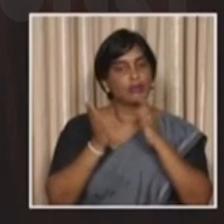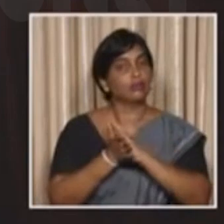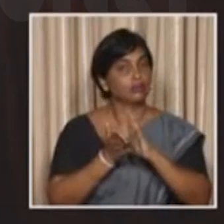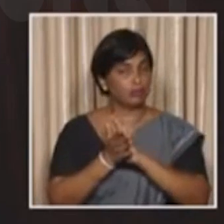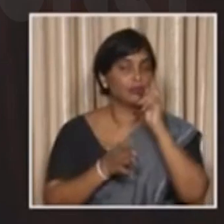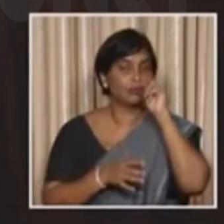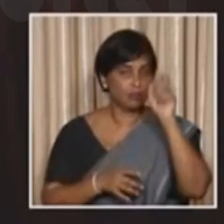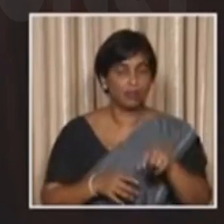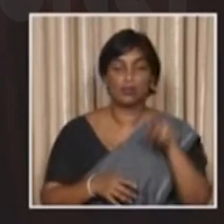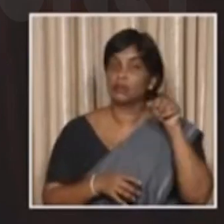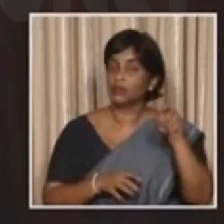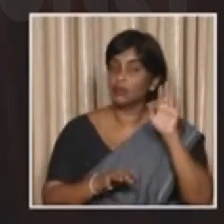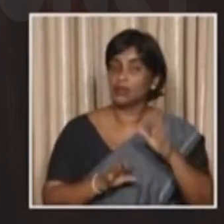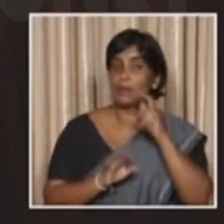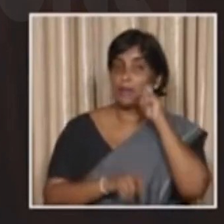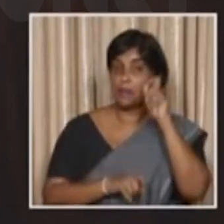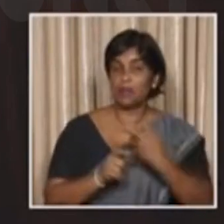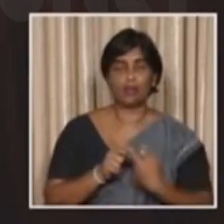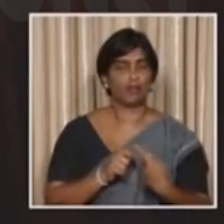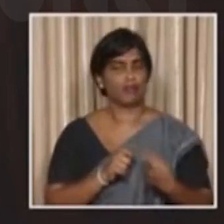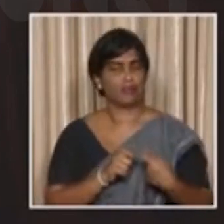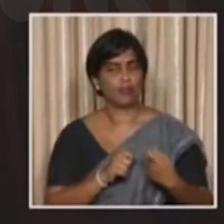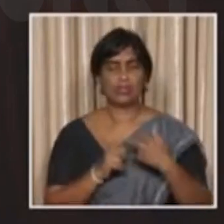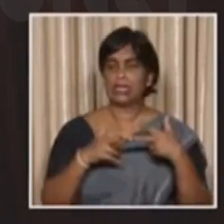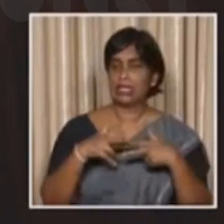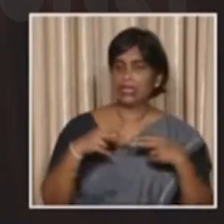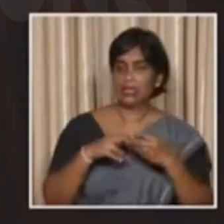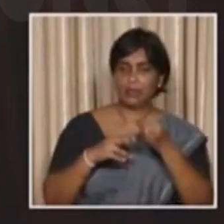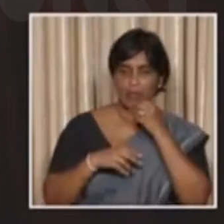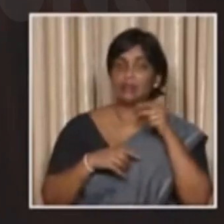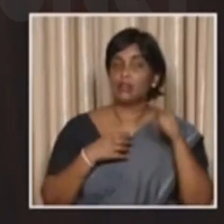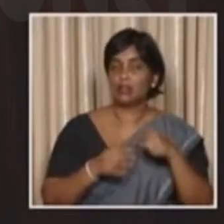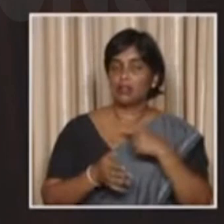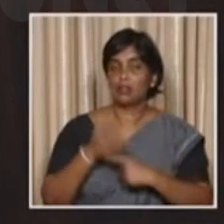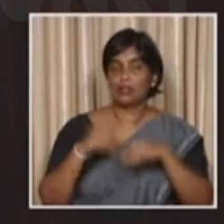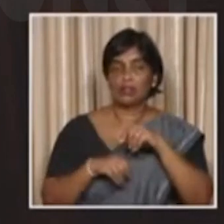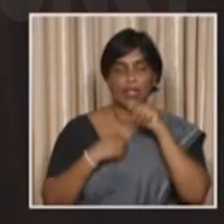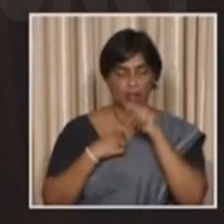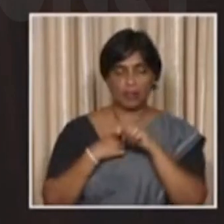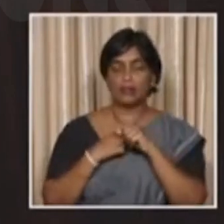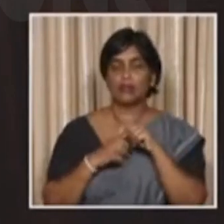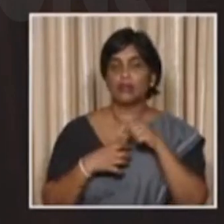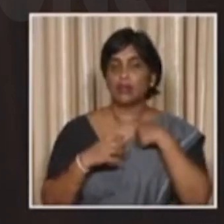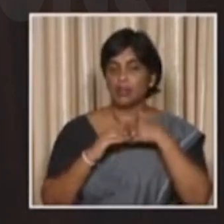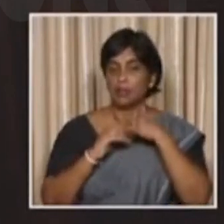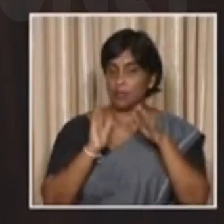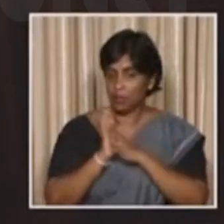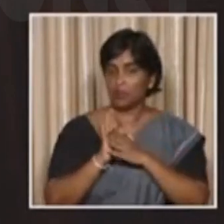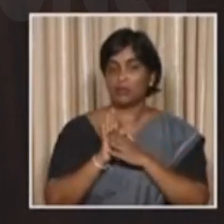කළ කෙනෙක් ඒ වුණත් එදා මිනිස්සු රතිඤ්ඤා පත්තු කරා කිරිබත් කෑවා මේ තමයි දේශපාලනයේ ඇත්ත අපි